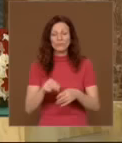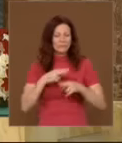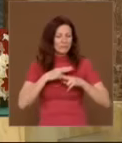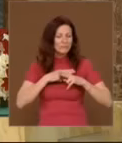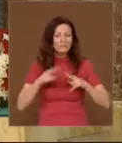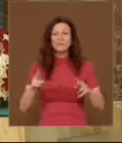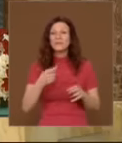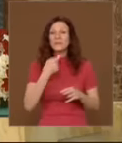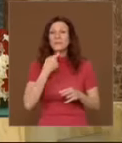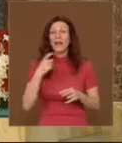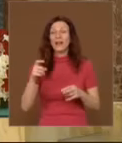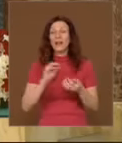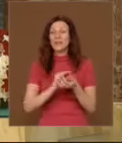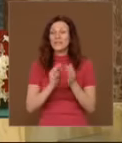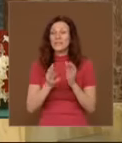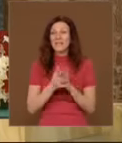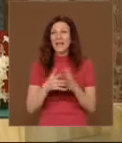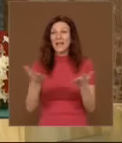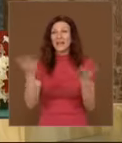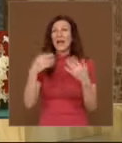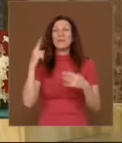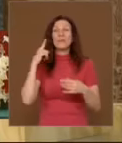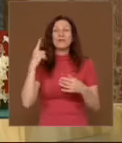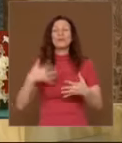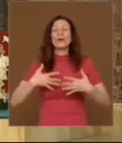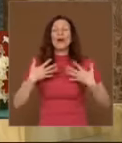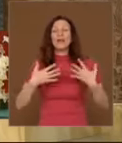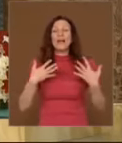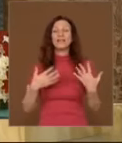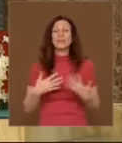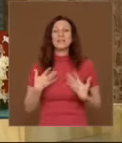побял от сняг. Дай ми да чуя радост и веселие и ще се зарадват костите от Тебе